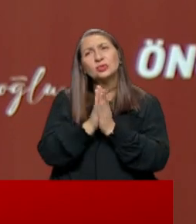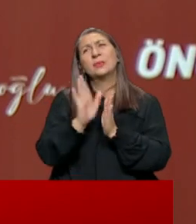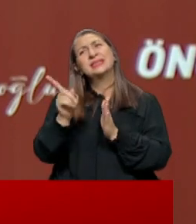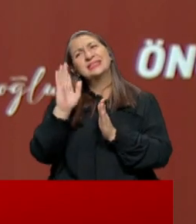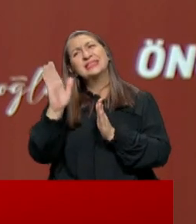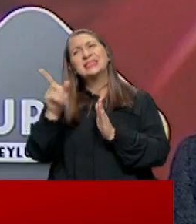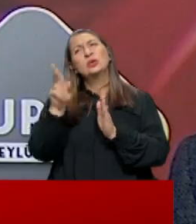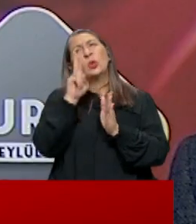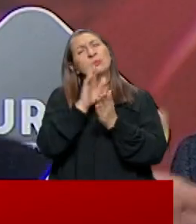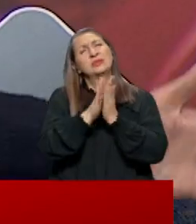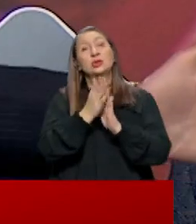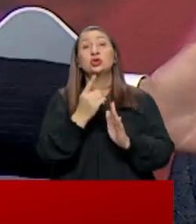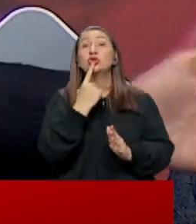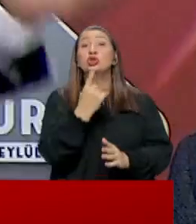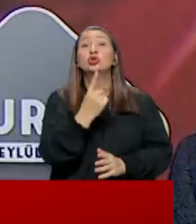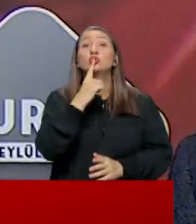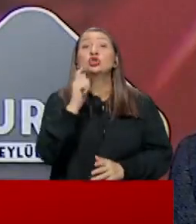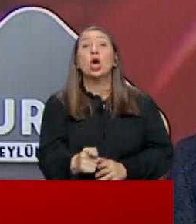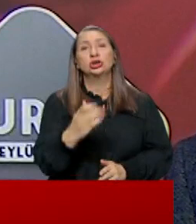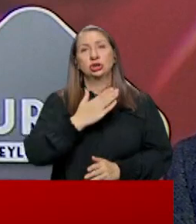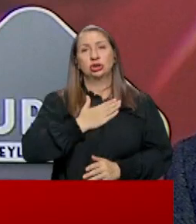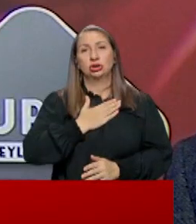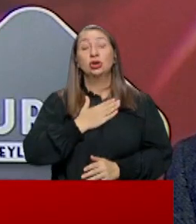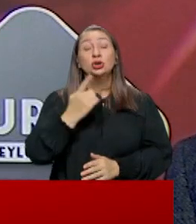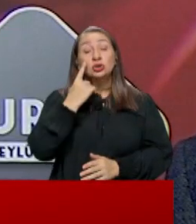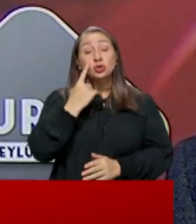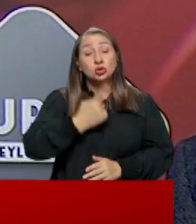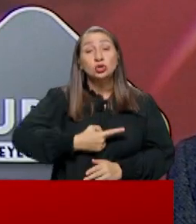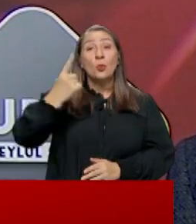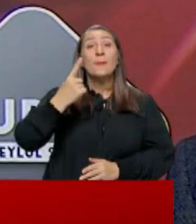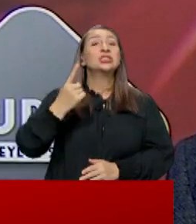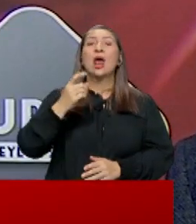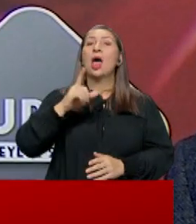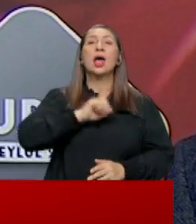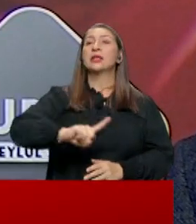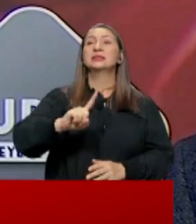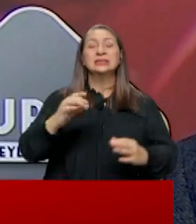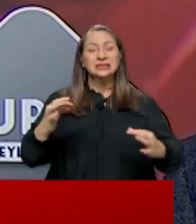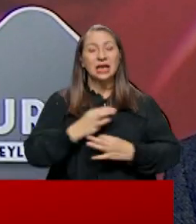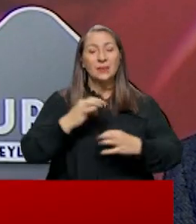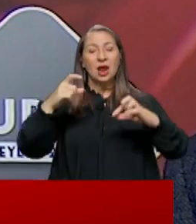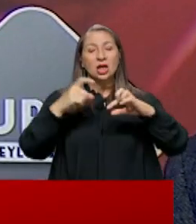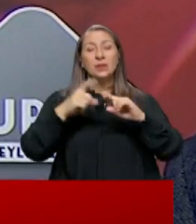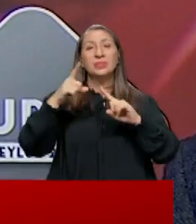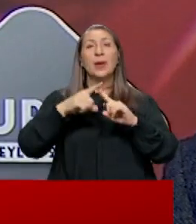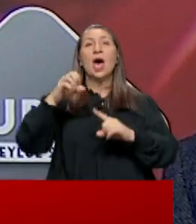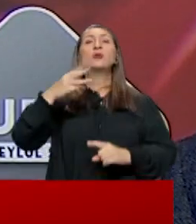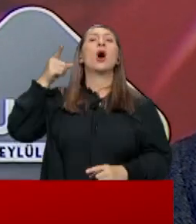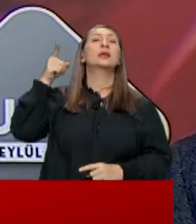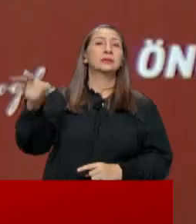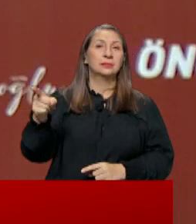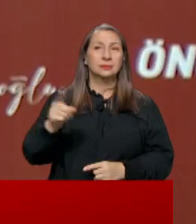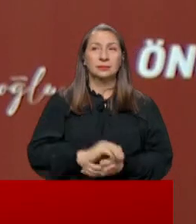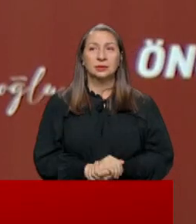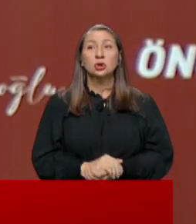götüreceğiz. Senin sorun geldi. Sözümüz sözdür. Cumhurbaşkanı adayımız Sayın Recep Tayyip